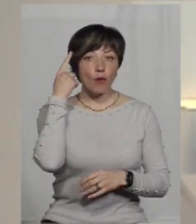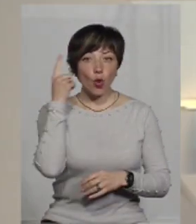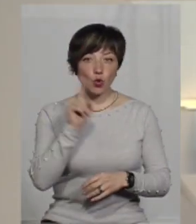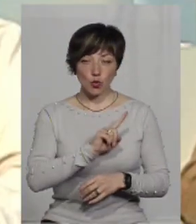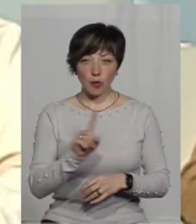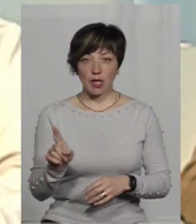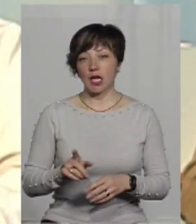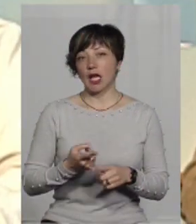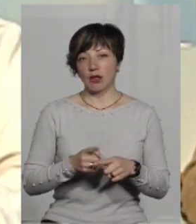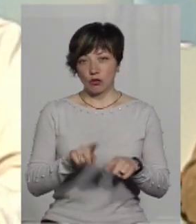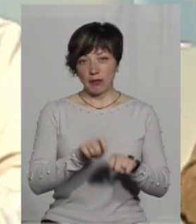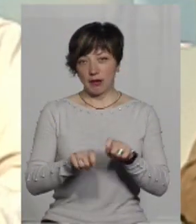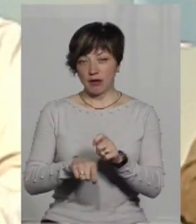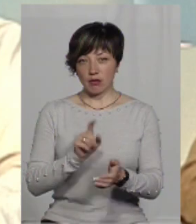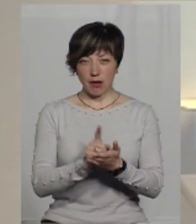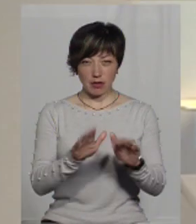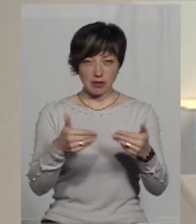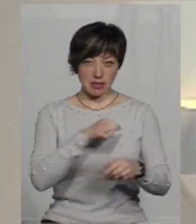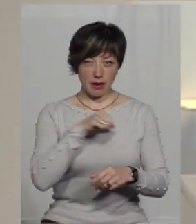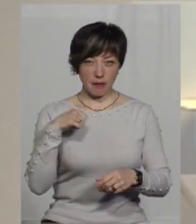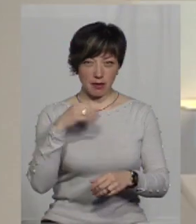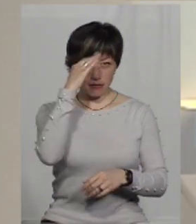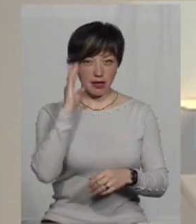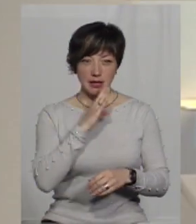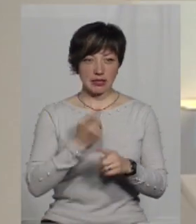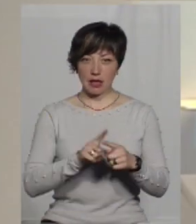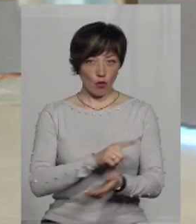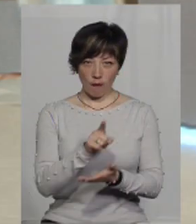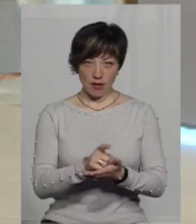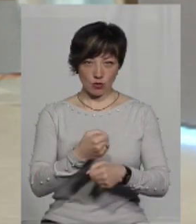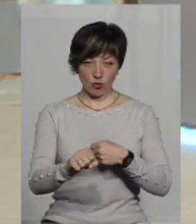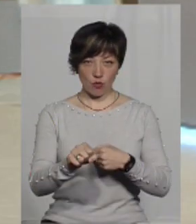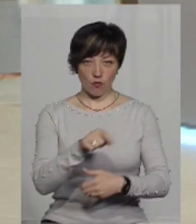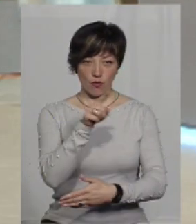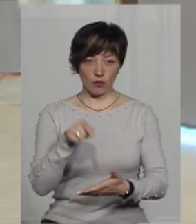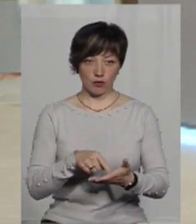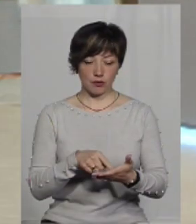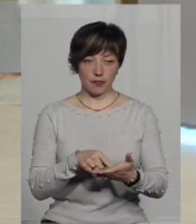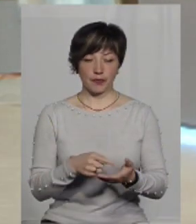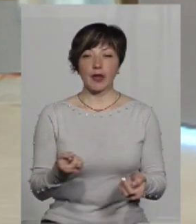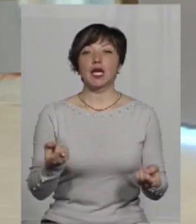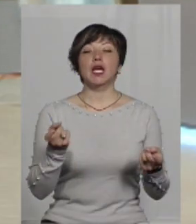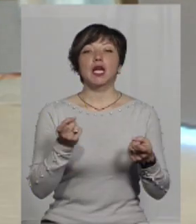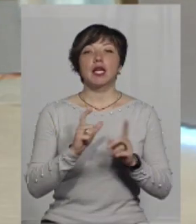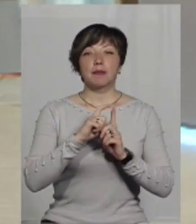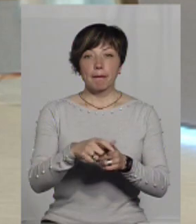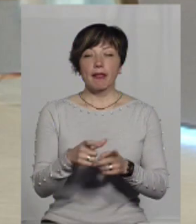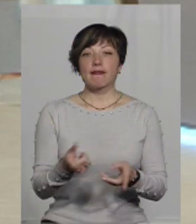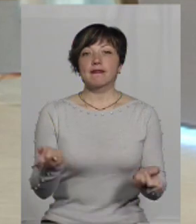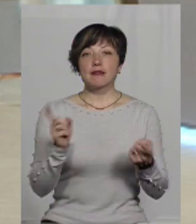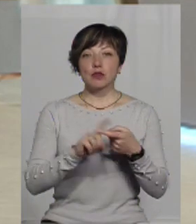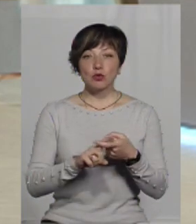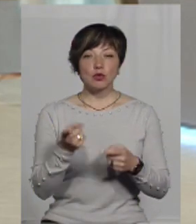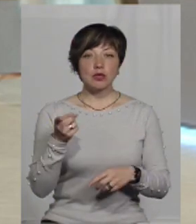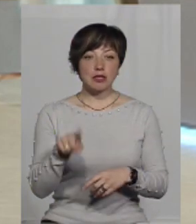подумати. На цю перевірку мають ініціювати самі батьки, так? Це ж не обов'язкова перевірка, пані Дмитро. В зв'язку з тим, що